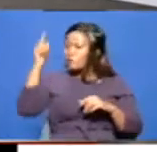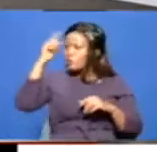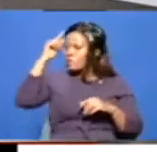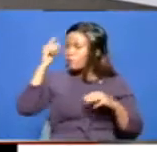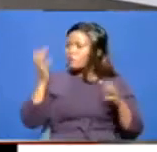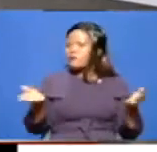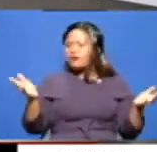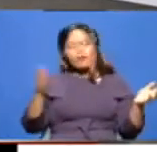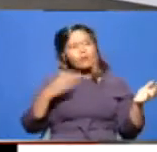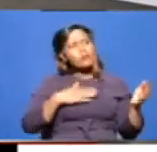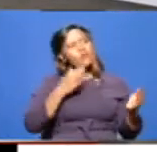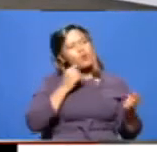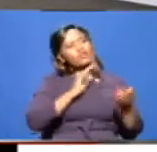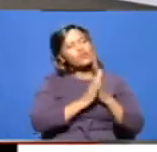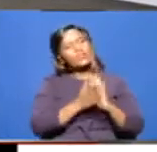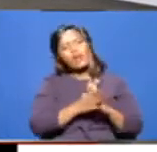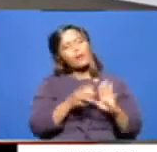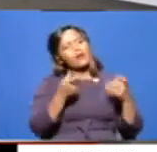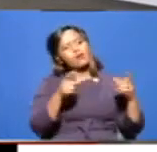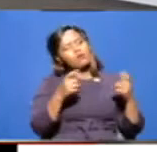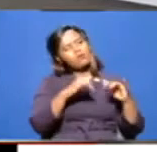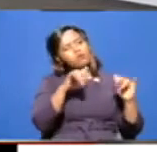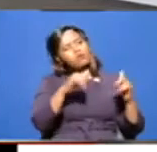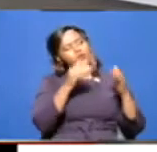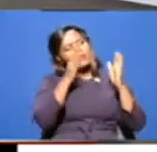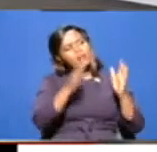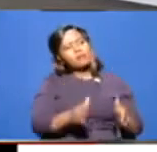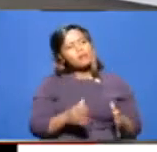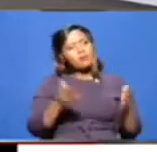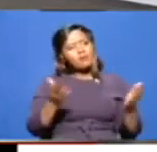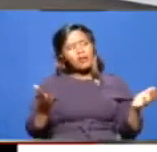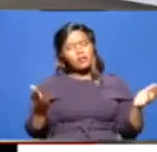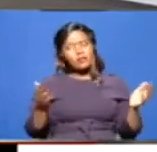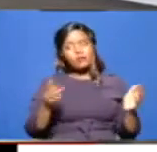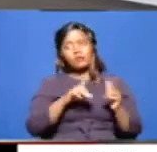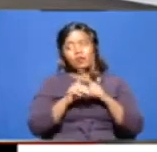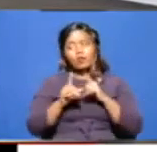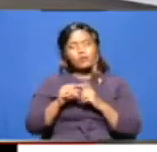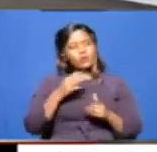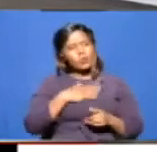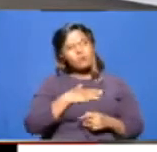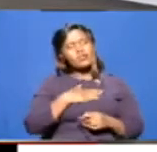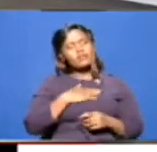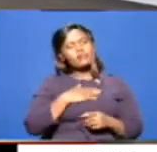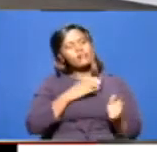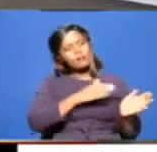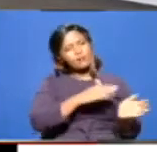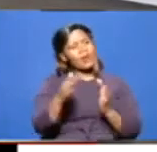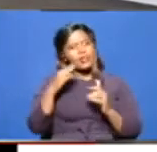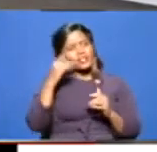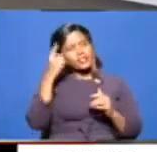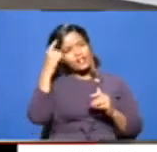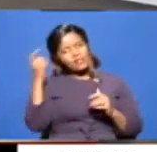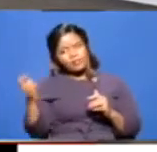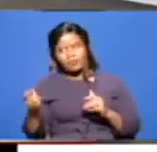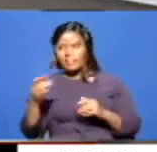kuwa mwana habari. Kutoka utotoni? Ndio. Ah. Ilikuwa mojawapo ya ndoto zangu. Ndio. Mimi nataka kuwa